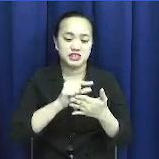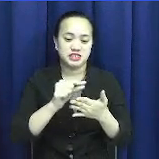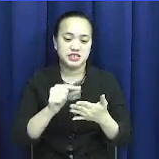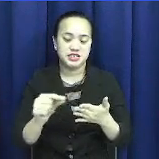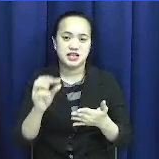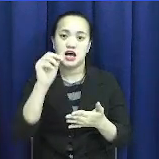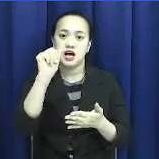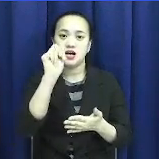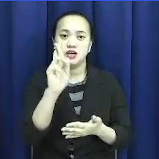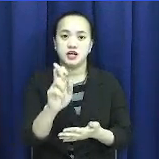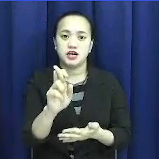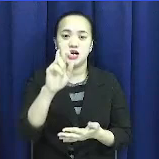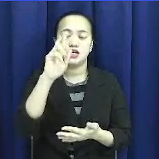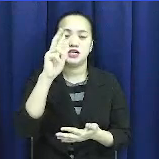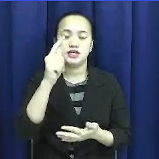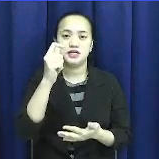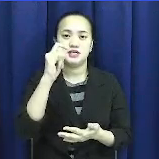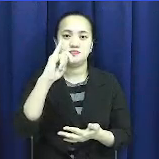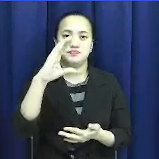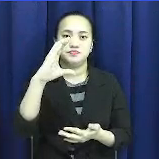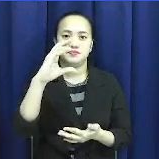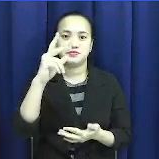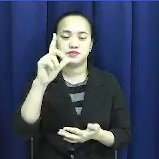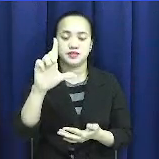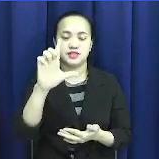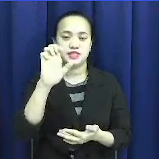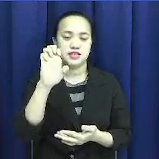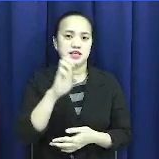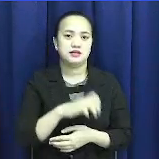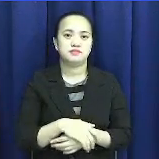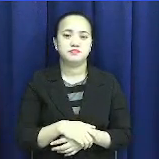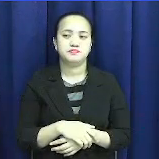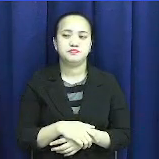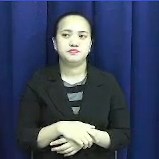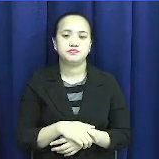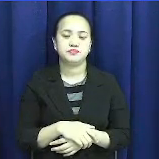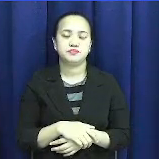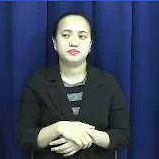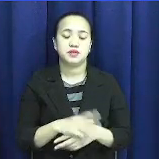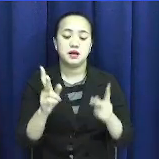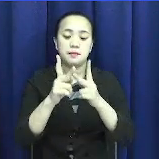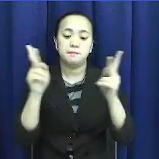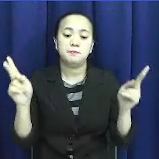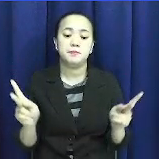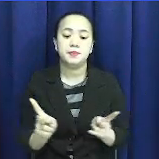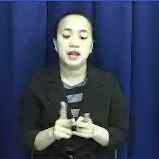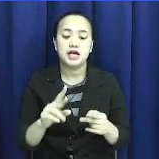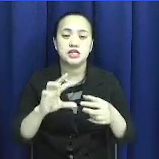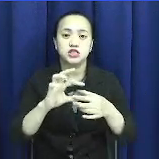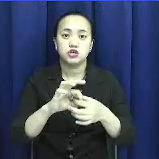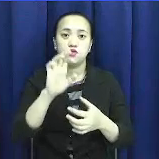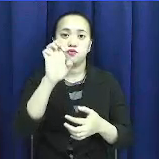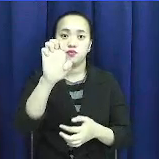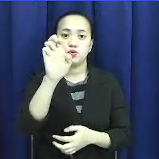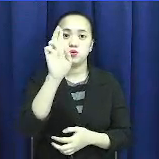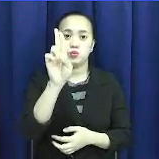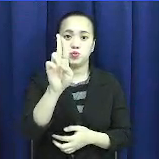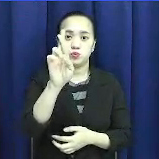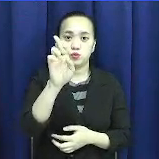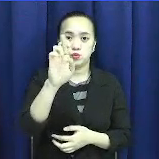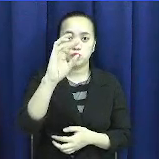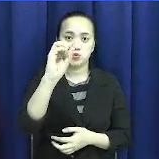I think sa lugar po ng New York po yan, na biglang lumagana po yung mga fake na